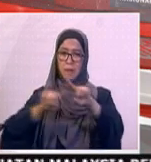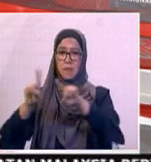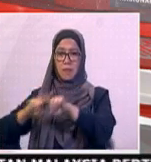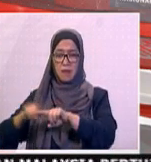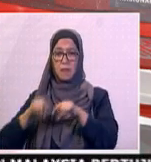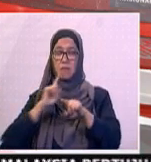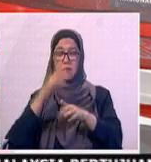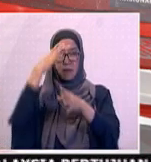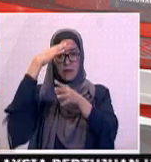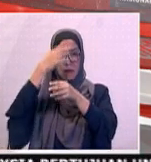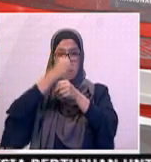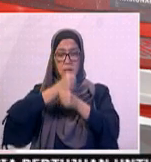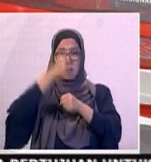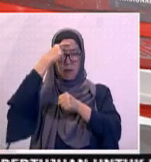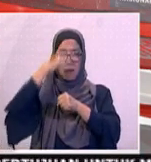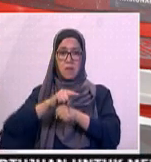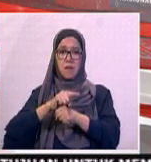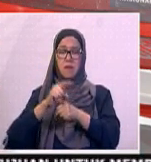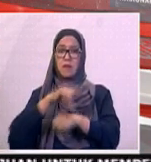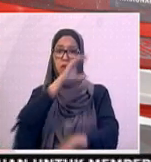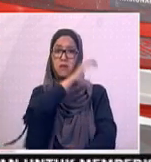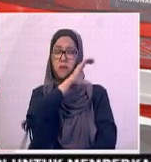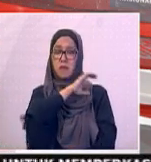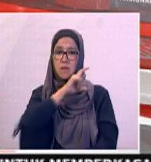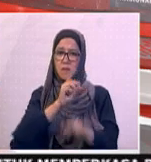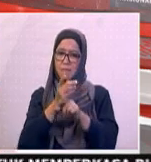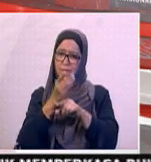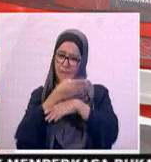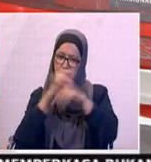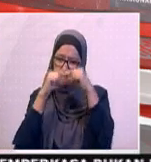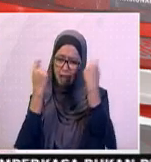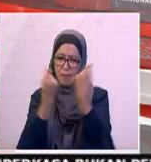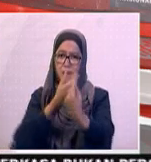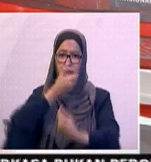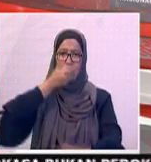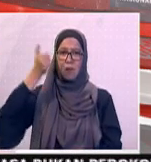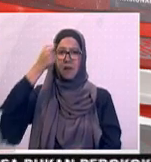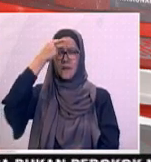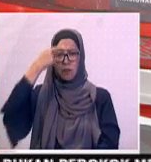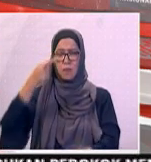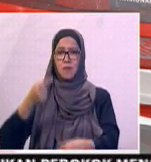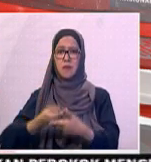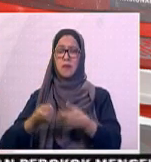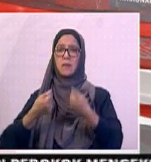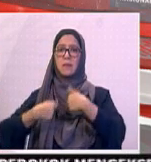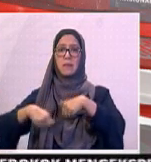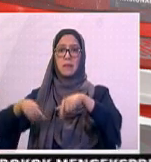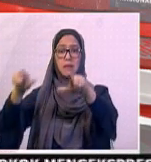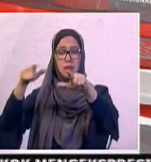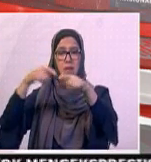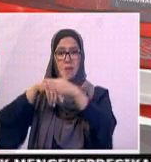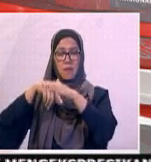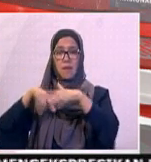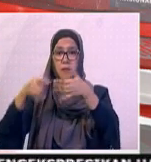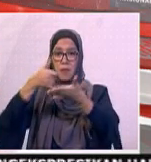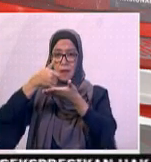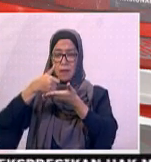jurulatihnya Sazali Hussein untuk membentuk pasukan terbaik bagi menghadapi kejohanan kelayakan ke Piala Dunia